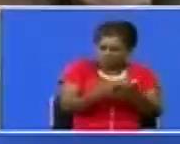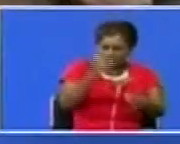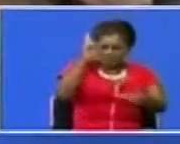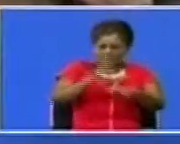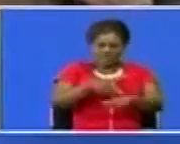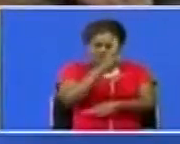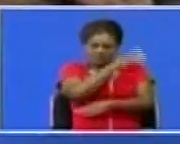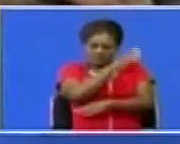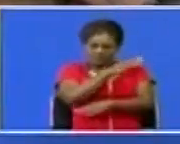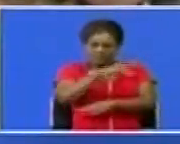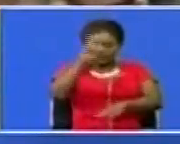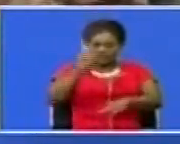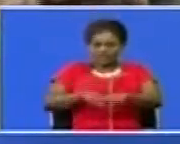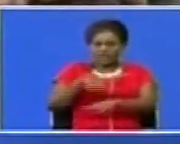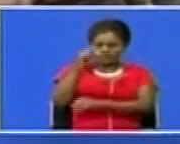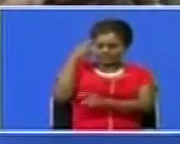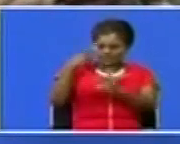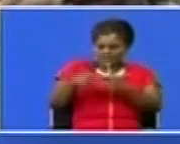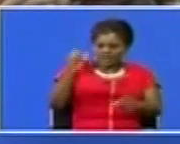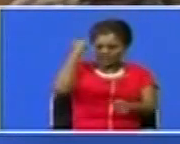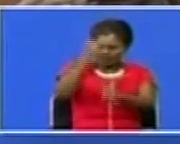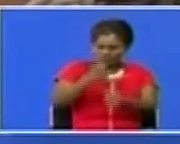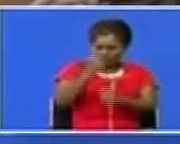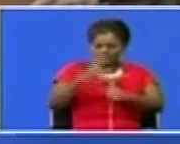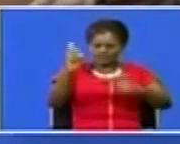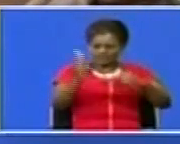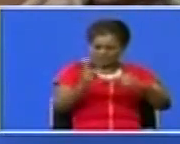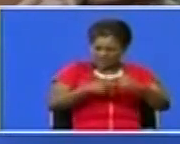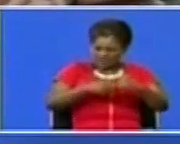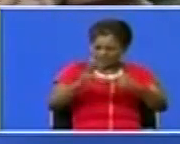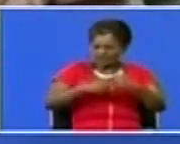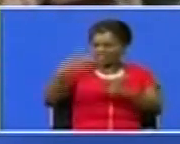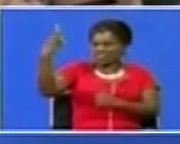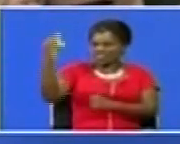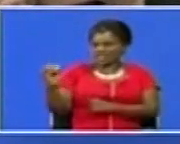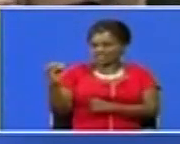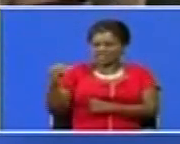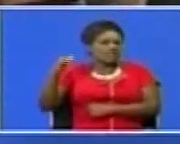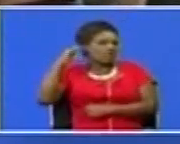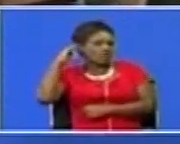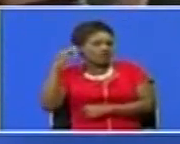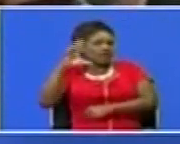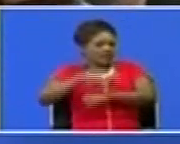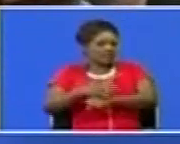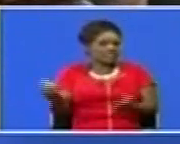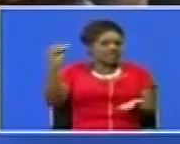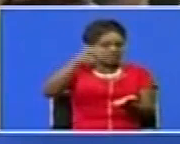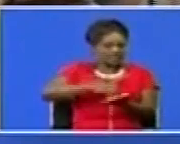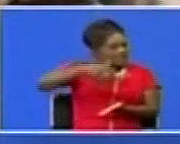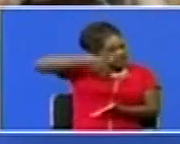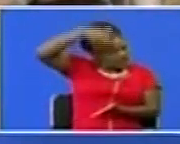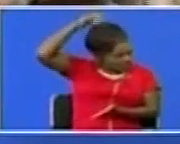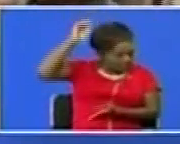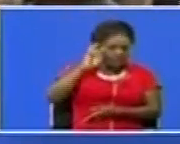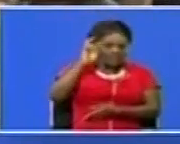usiku. Immediately we called off the operation at 7, around 7:30 going to 7:45 we got a call again that the same lions had been sighted